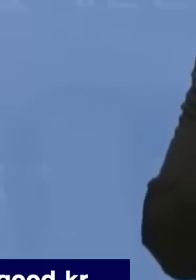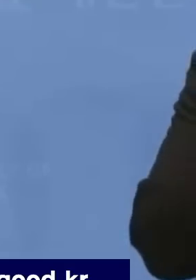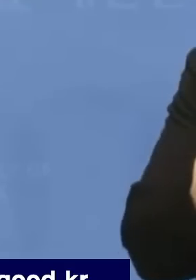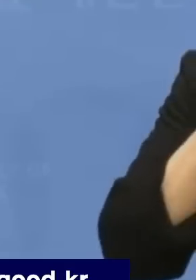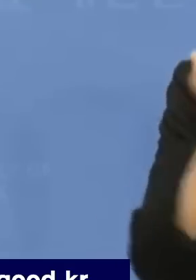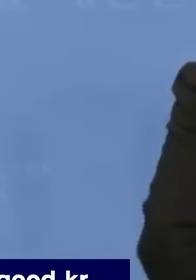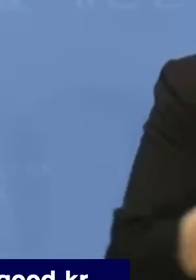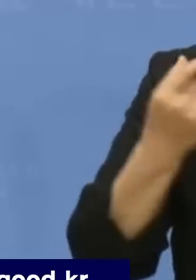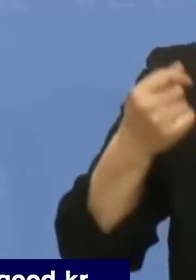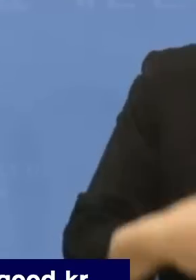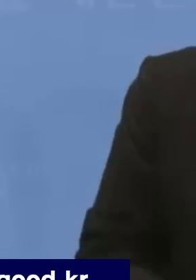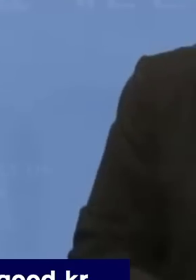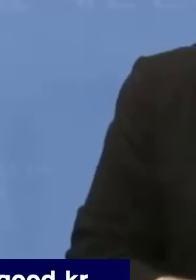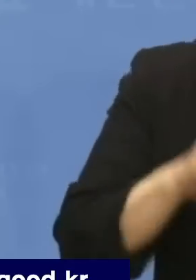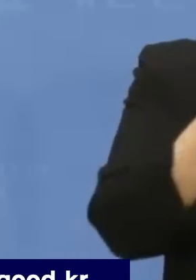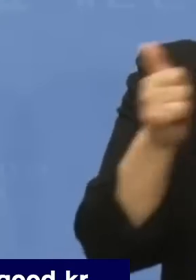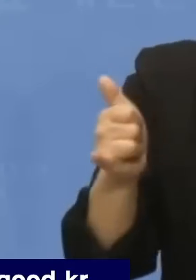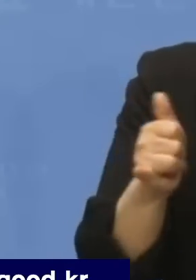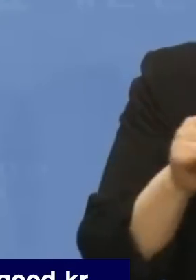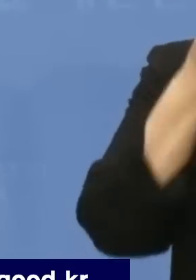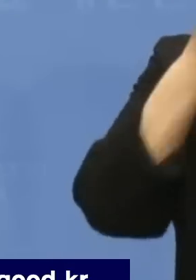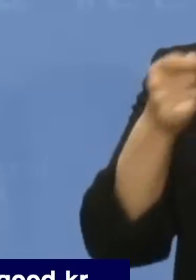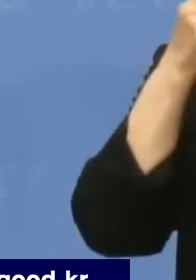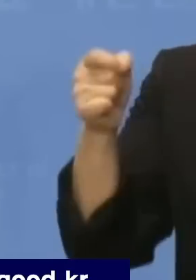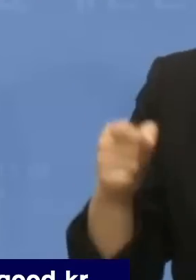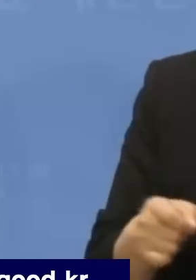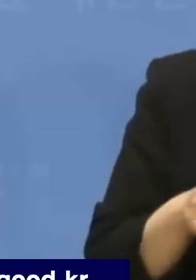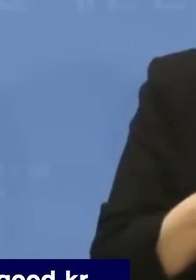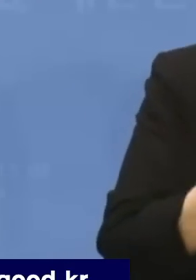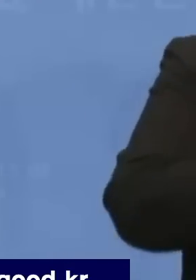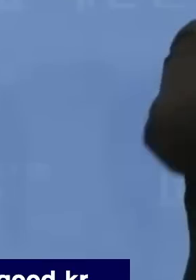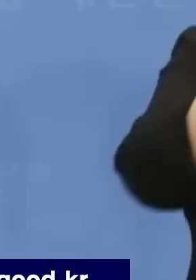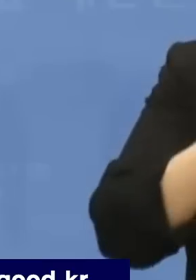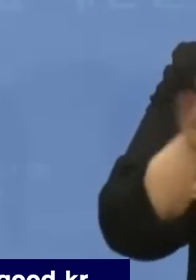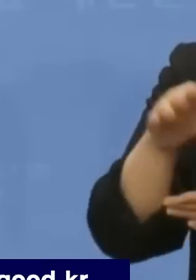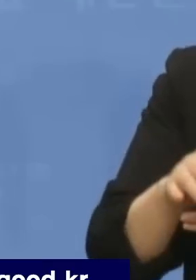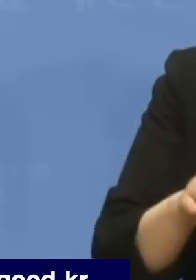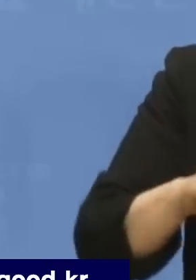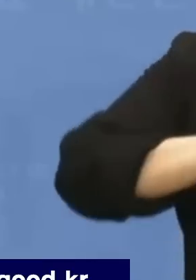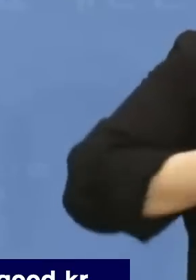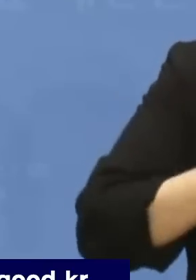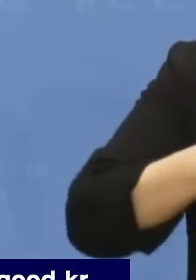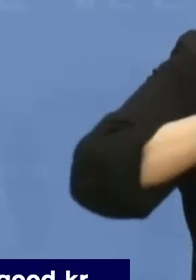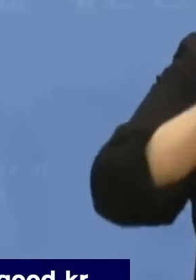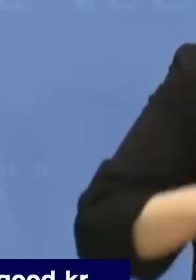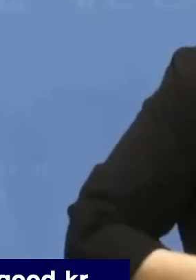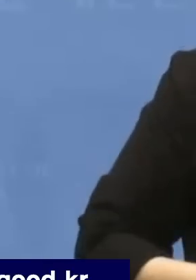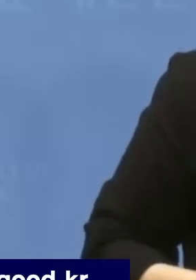국민 상대로 사기치는 정치꾼들을 이 판에서 아웃시켜야 합니다.